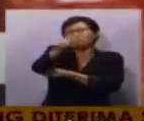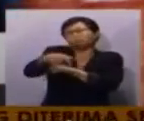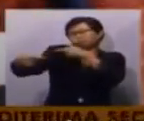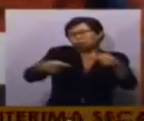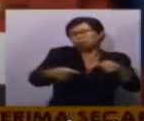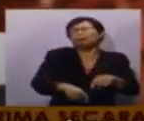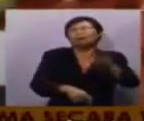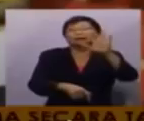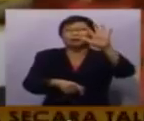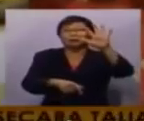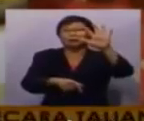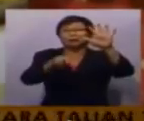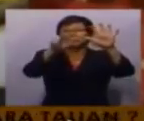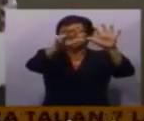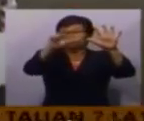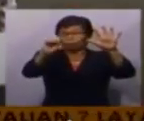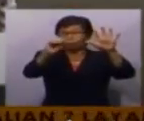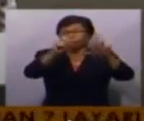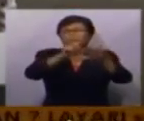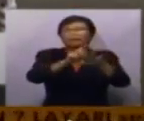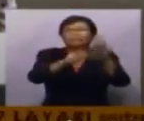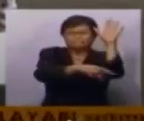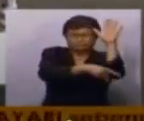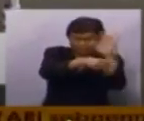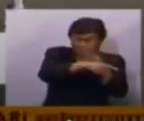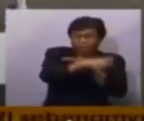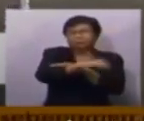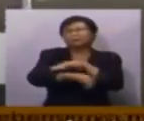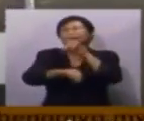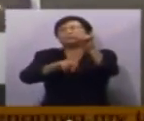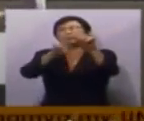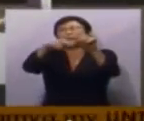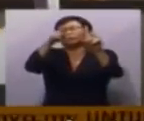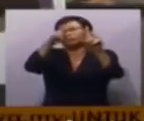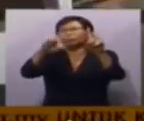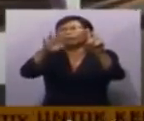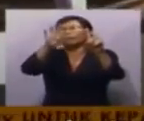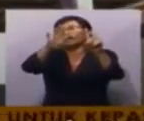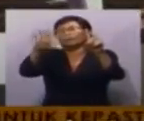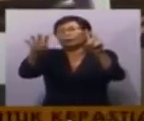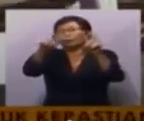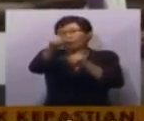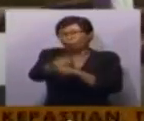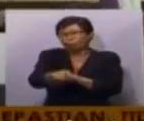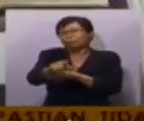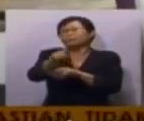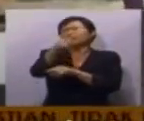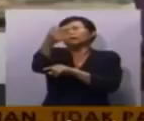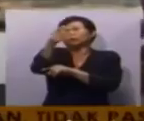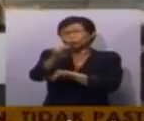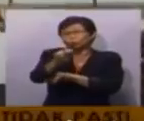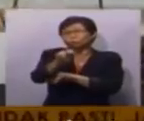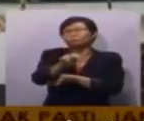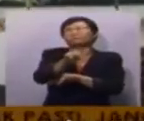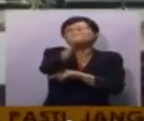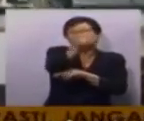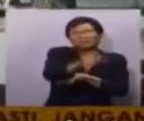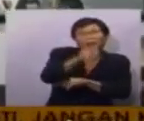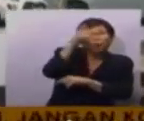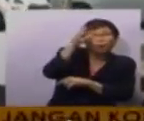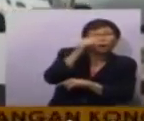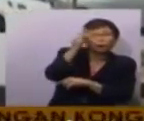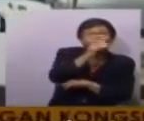itu, seramai 530 orang di kawasan parlimen dan 1,244 orang di kawasan DUN adalah calon